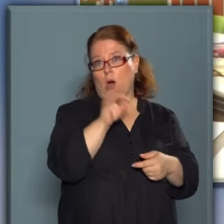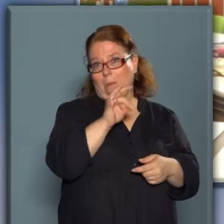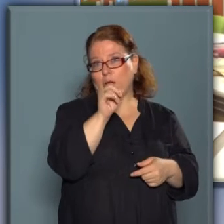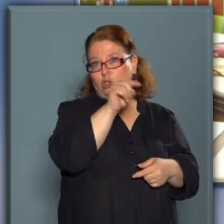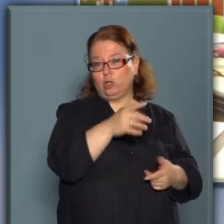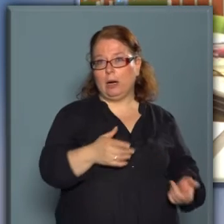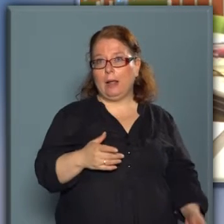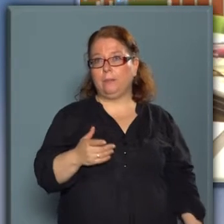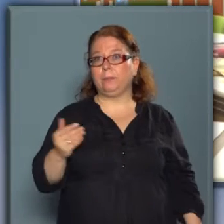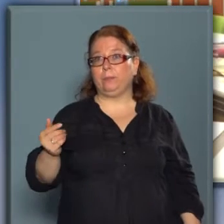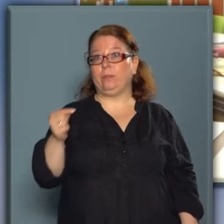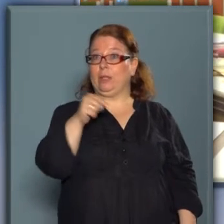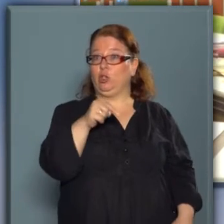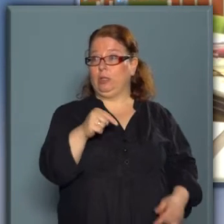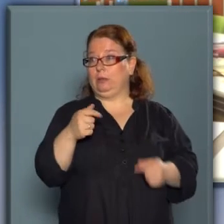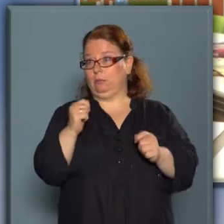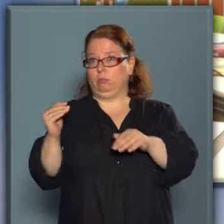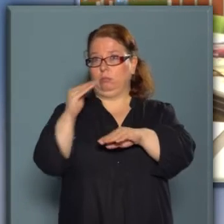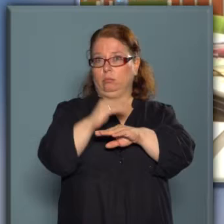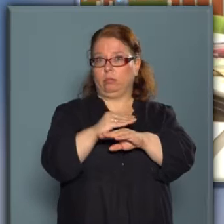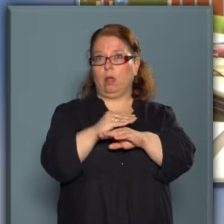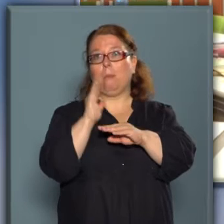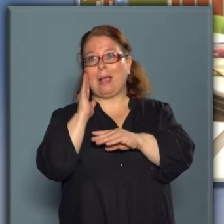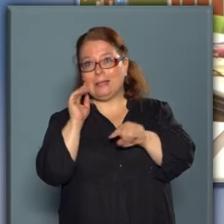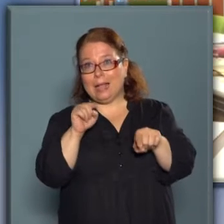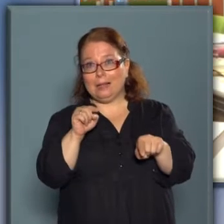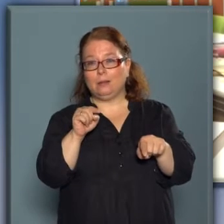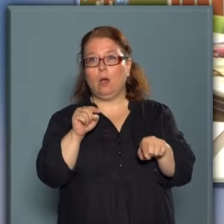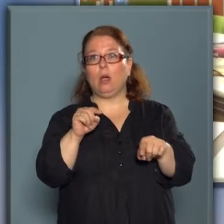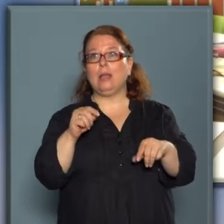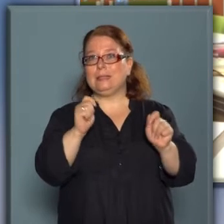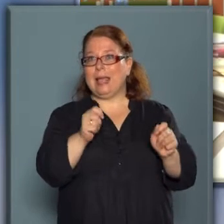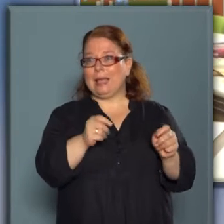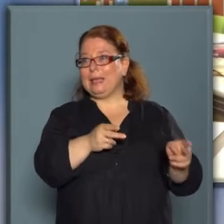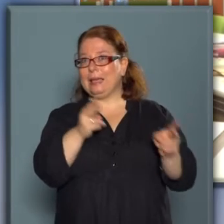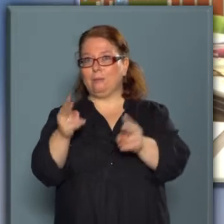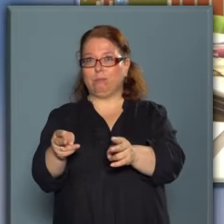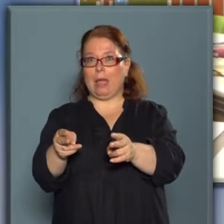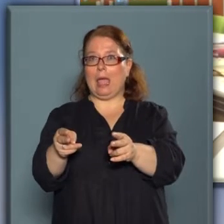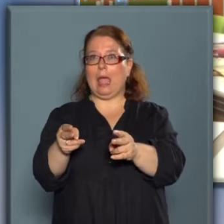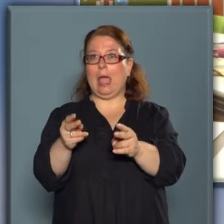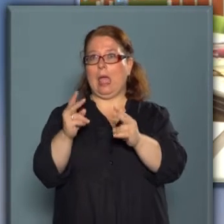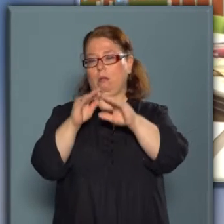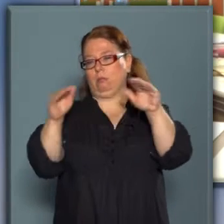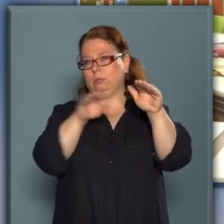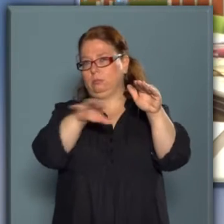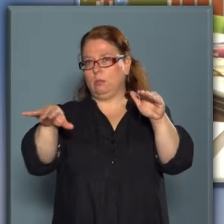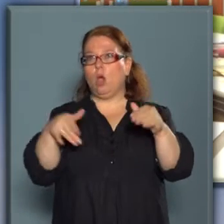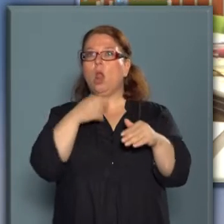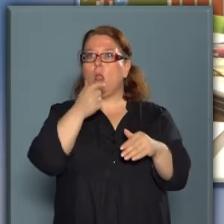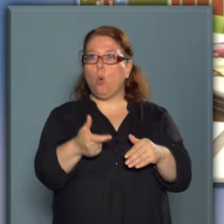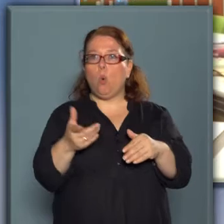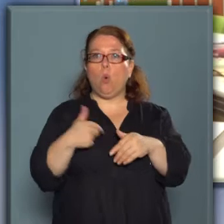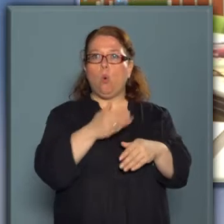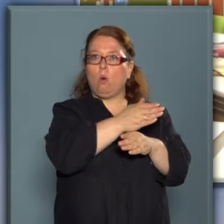pesti piacokra, és akkor itt meg tudtak szállni, a szekereket be tudták állítani a kocsiszínbe, a lovakat